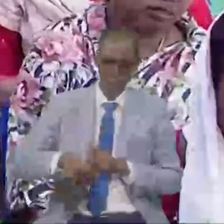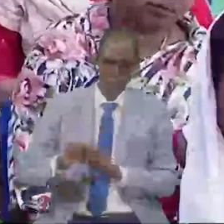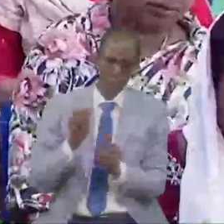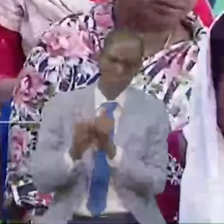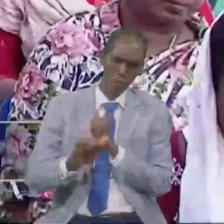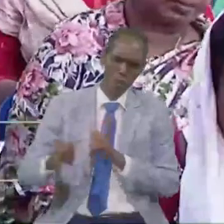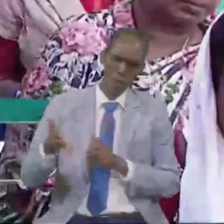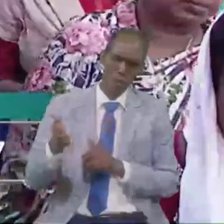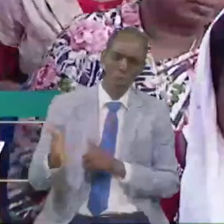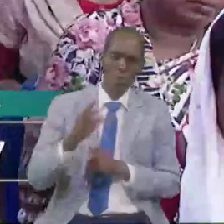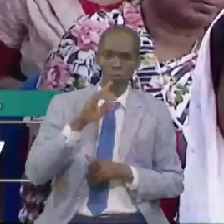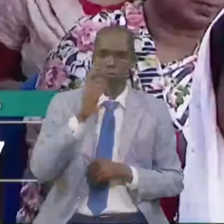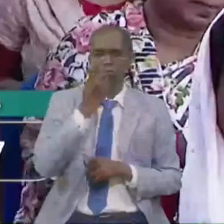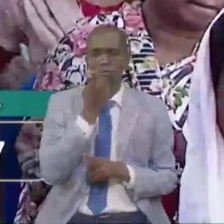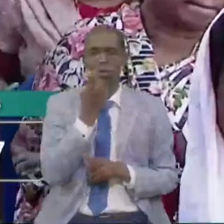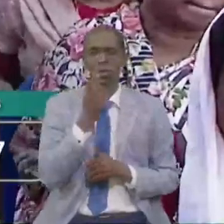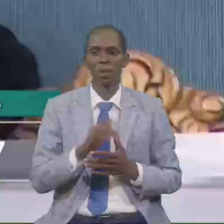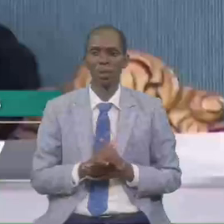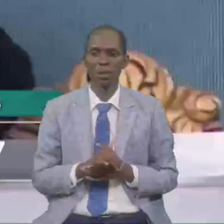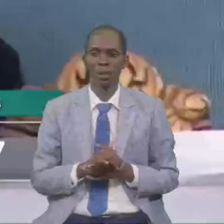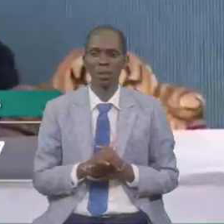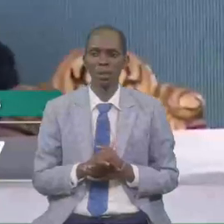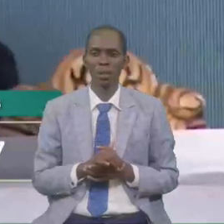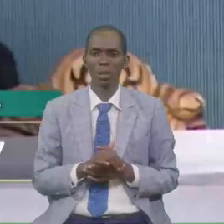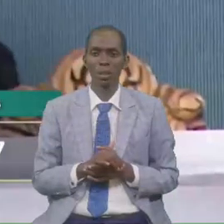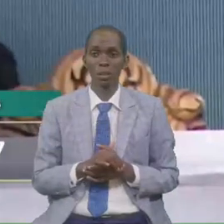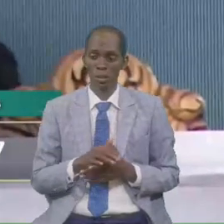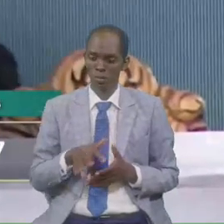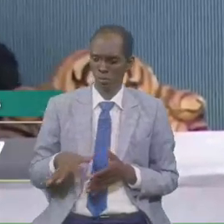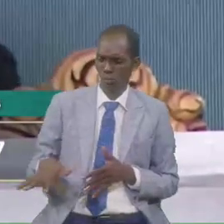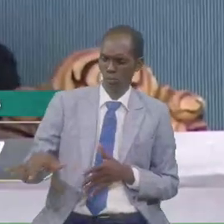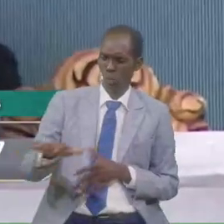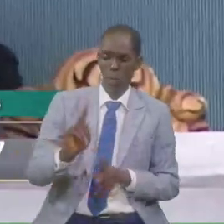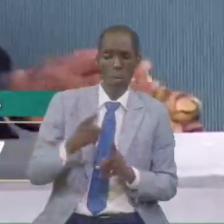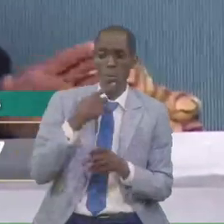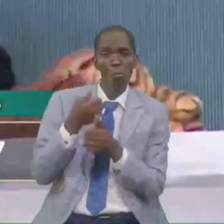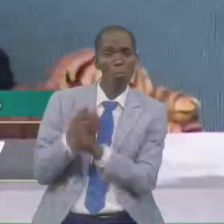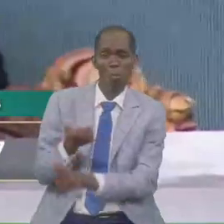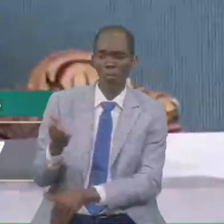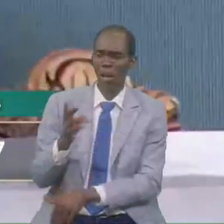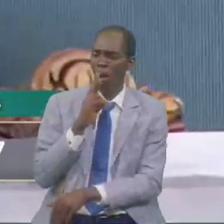Combien de personnes sont parties et vont toujours là-bas? Ils sont tous des zéros.